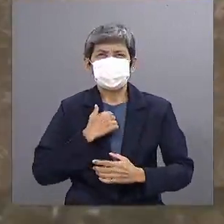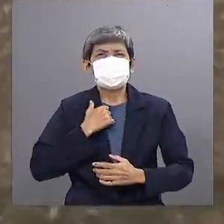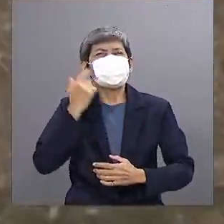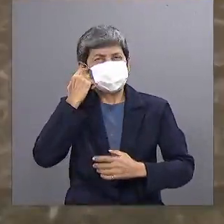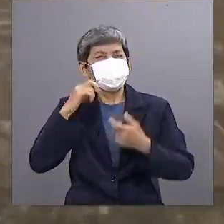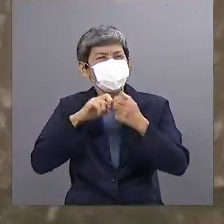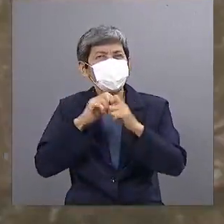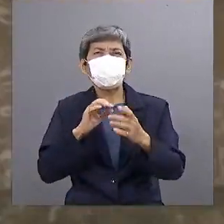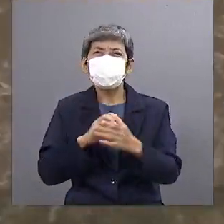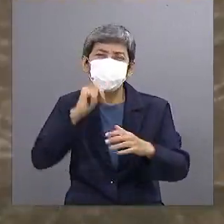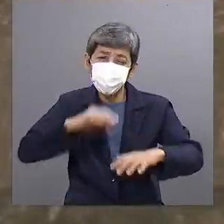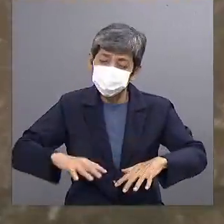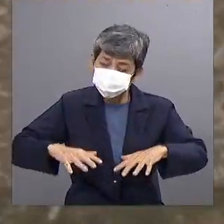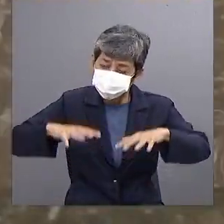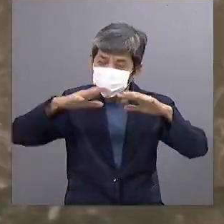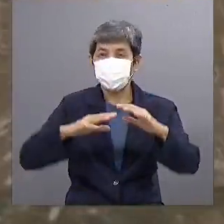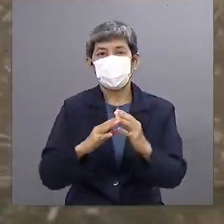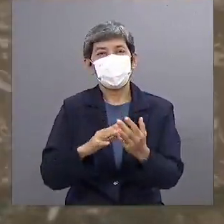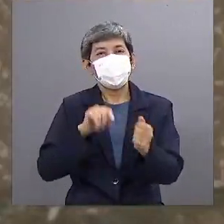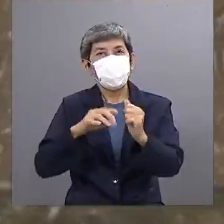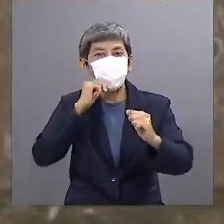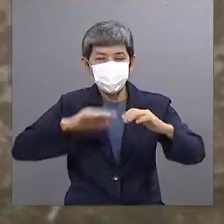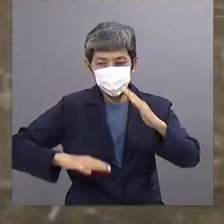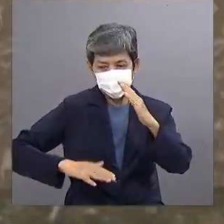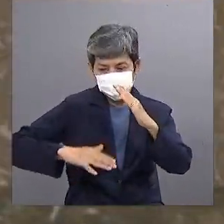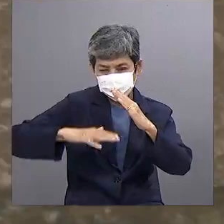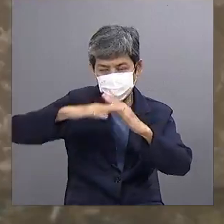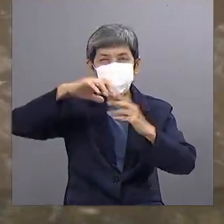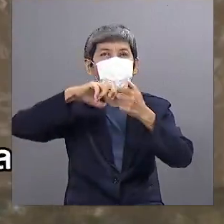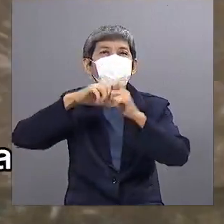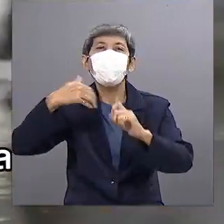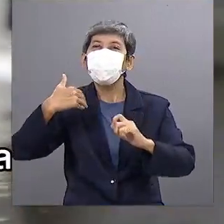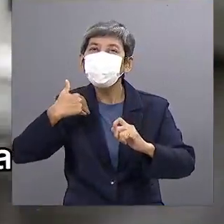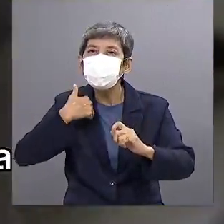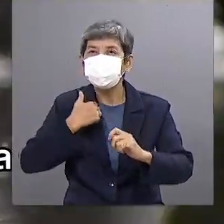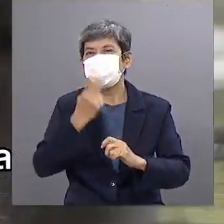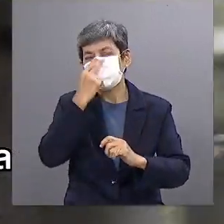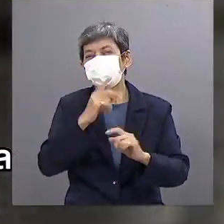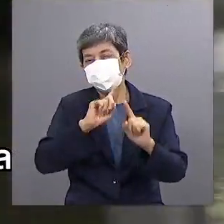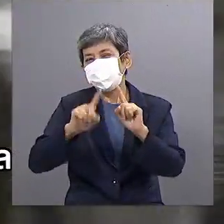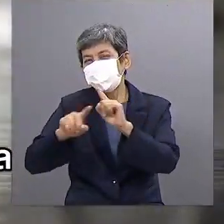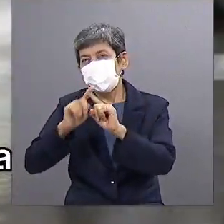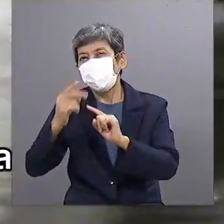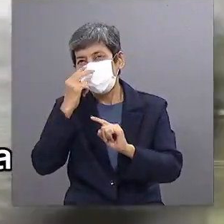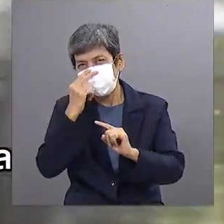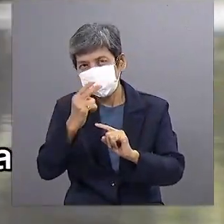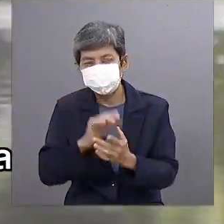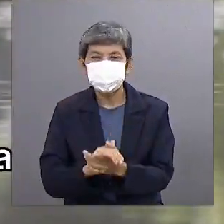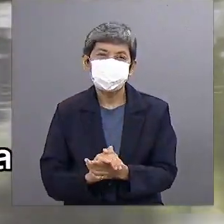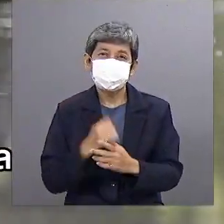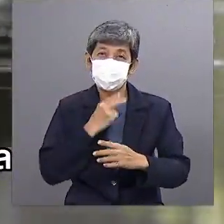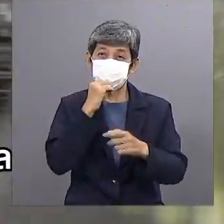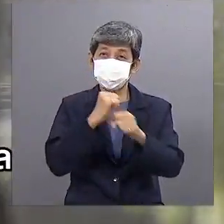And I think all those studies they point to something. There might be some small difference in the details, but they all point that there's an issue with